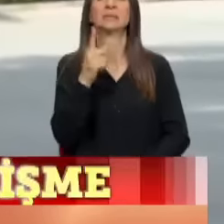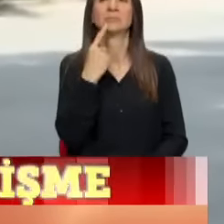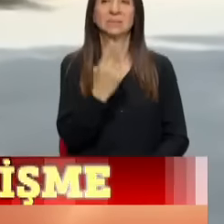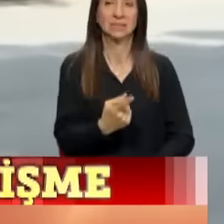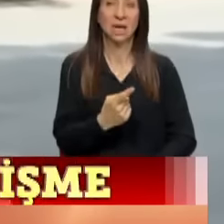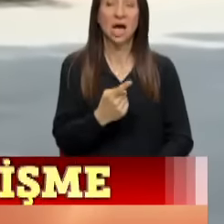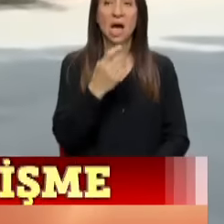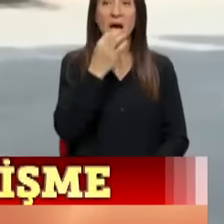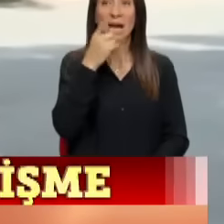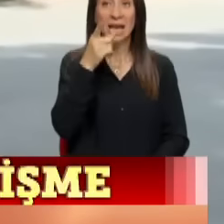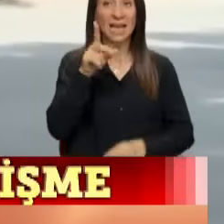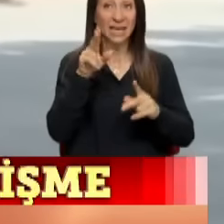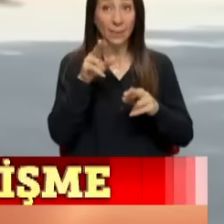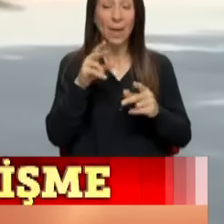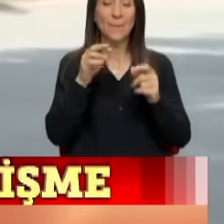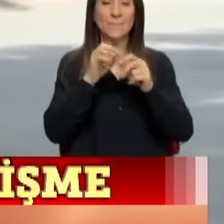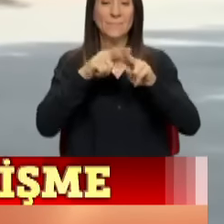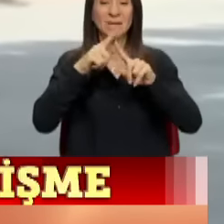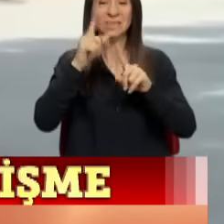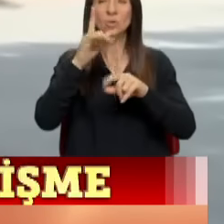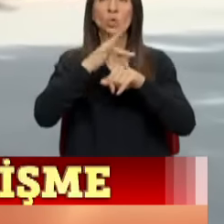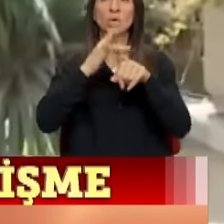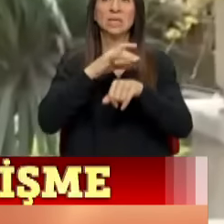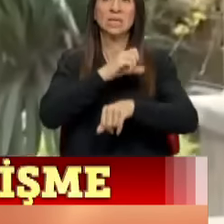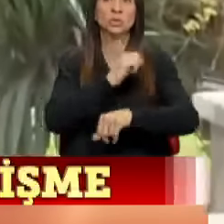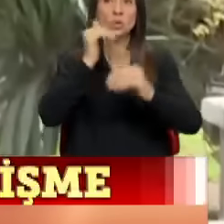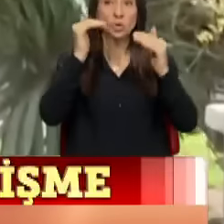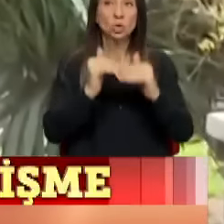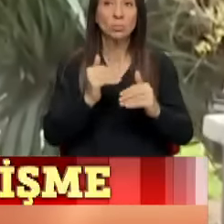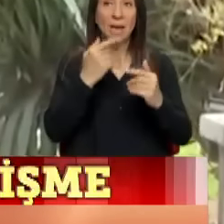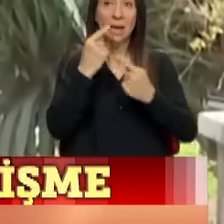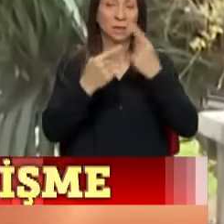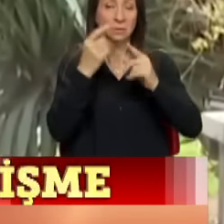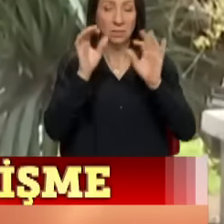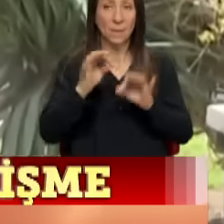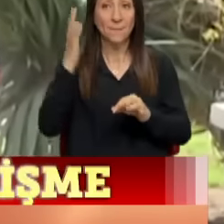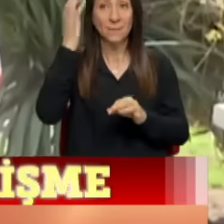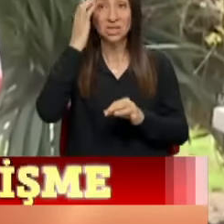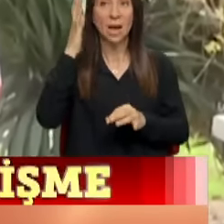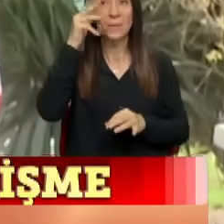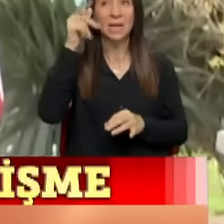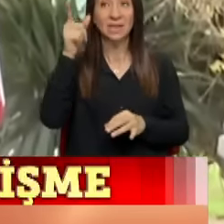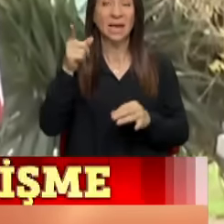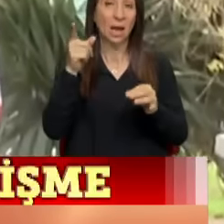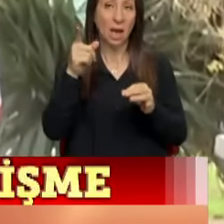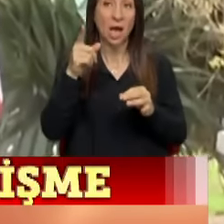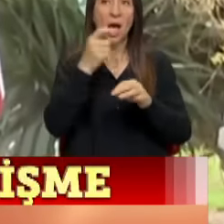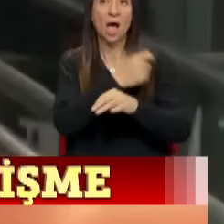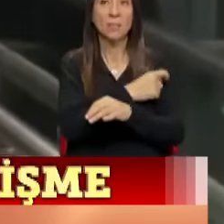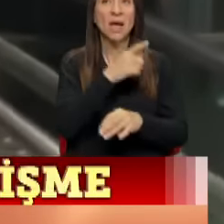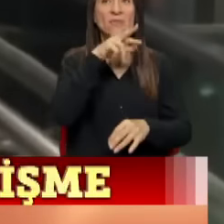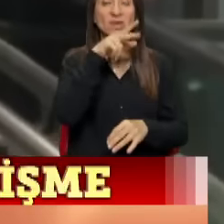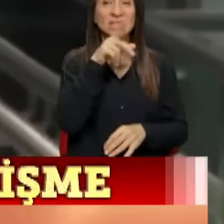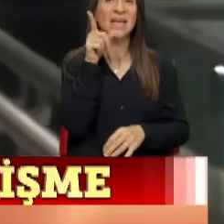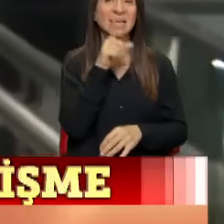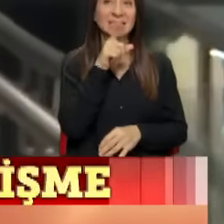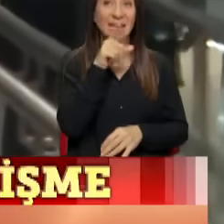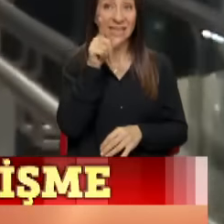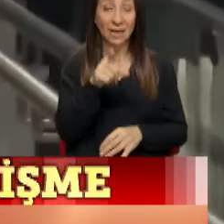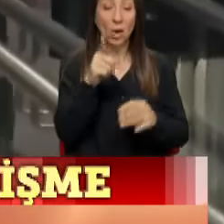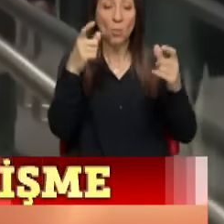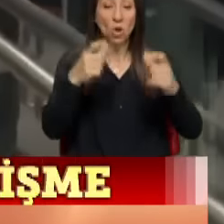belirtti. Ankara gibi batılı ülkelerden de tansiyonu düşürme çağrısı geldi. Başta Amerika Birleşik Devletleri olmak üzere Almanya, Fransa ve İngiltere'den